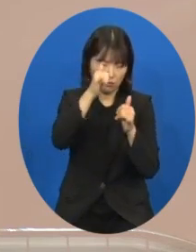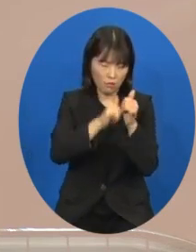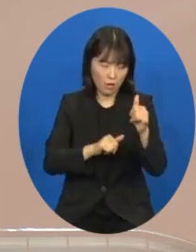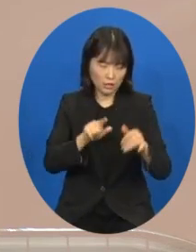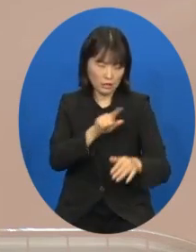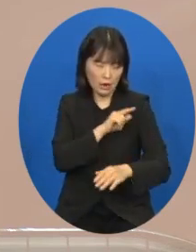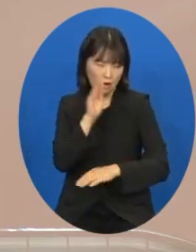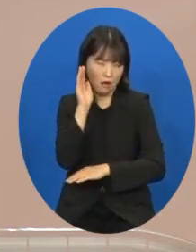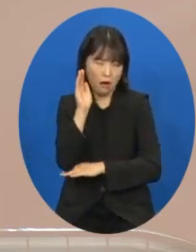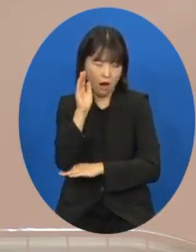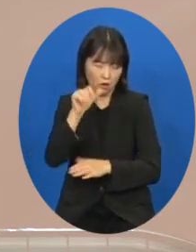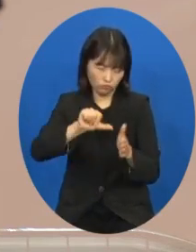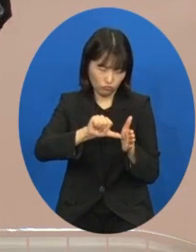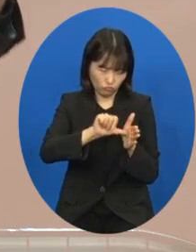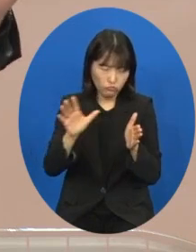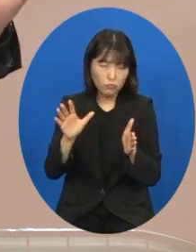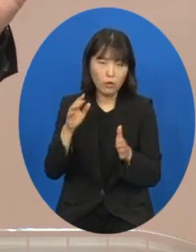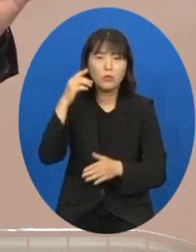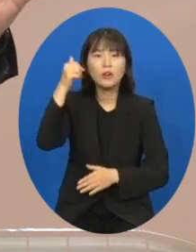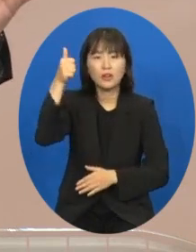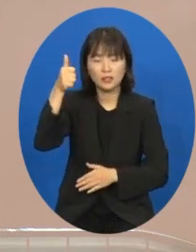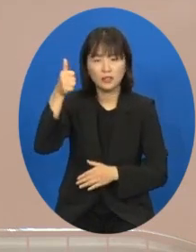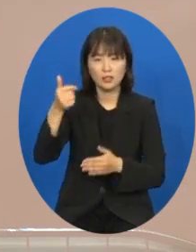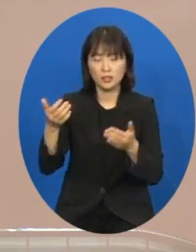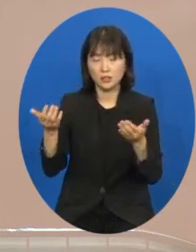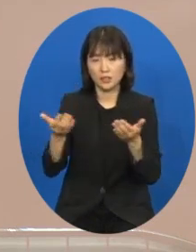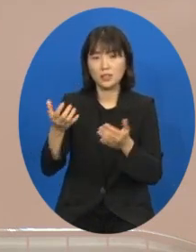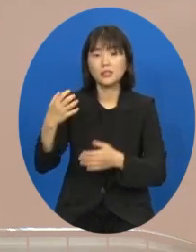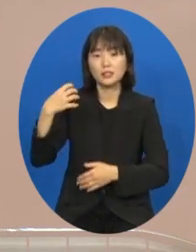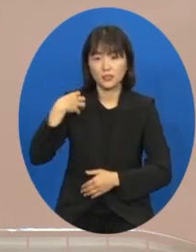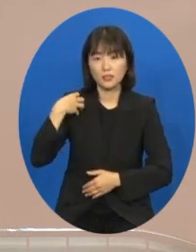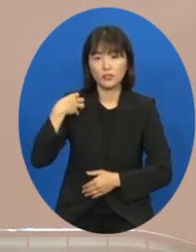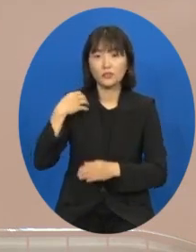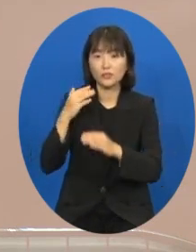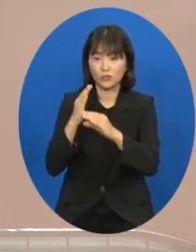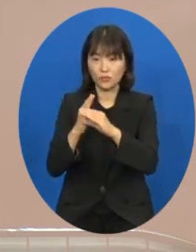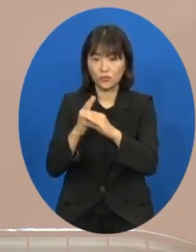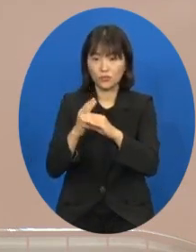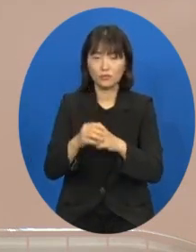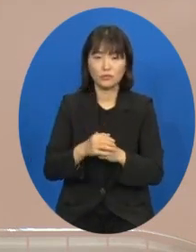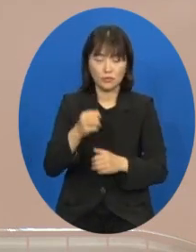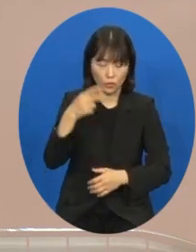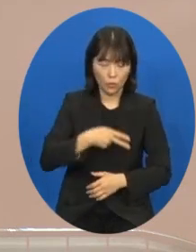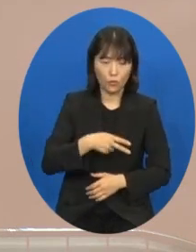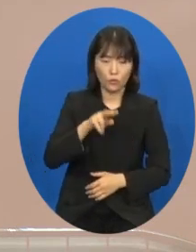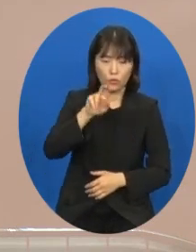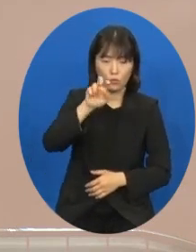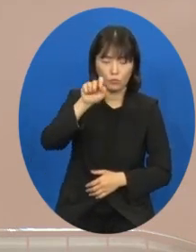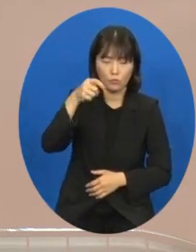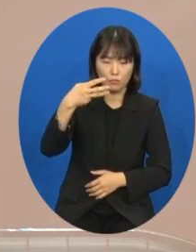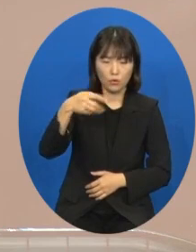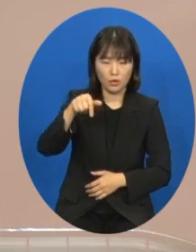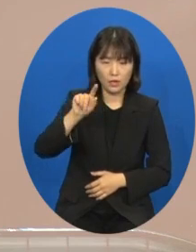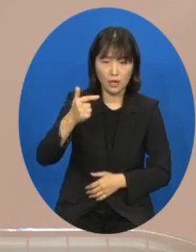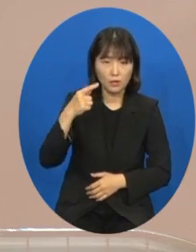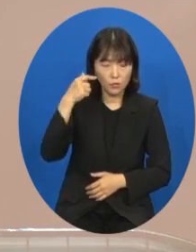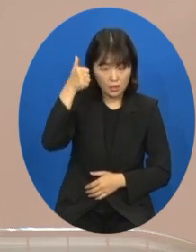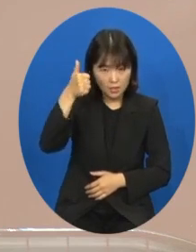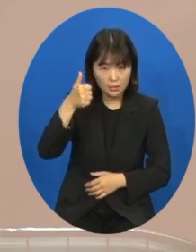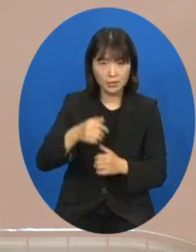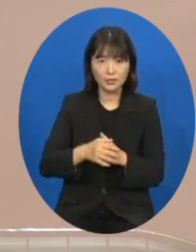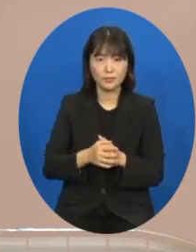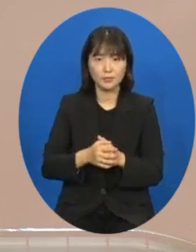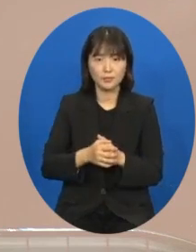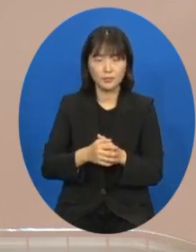분이라고 알려지는 목사님이 목회를 하고 계셨어요. 그리고 캠벨 몰간 목사님이 웨스트민스터